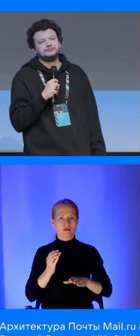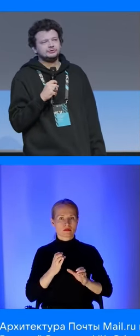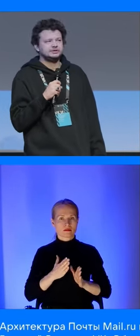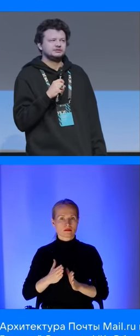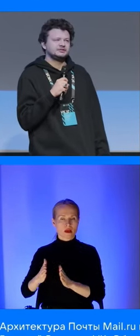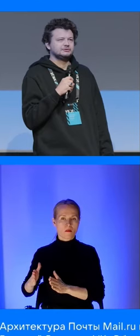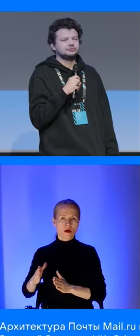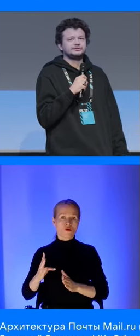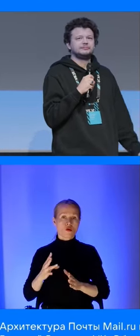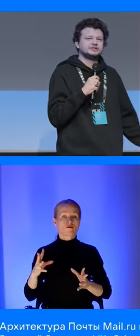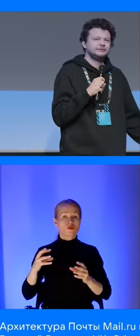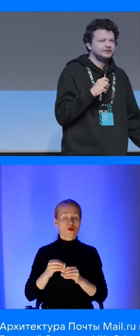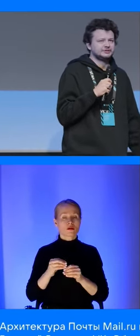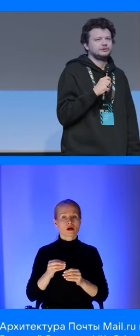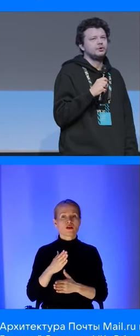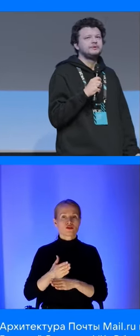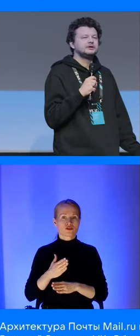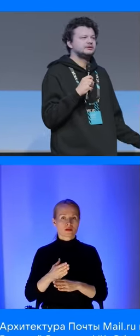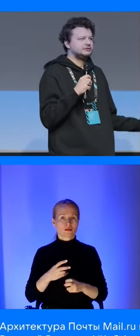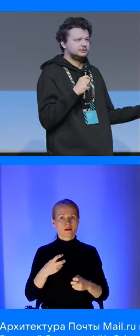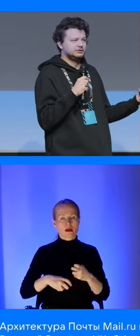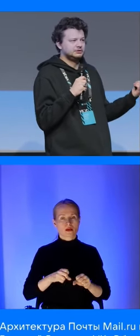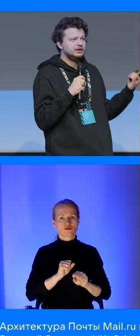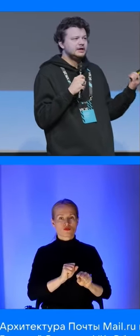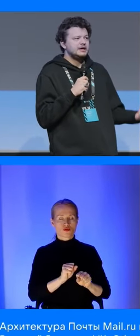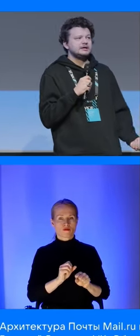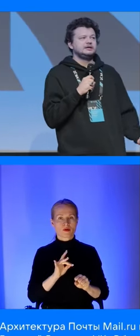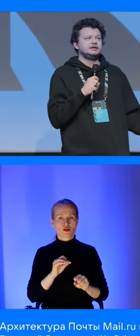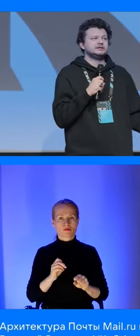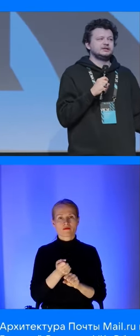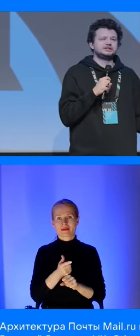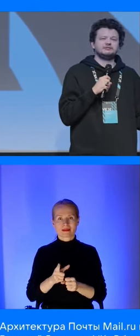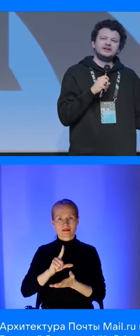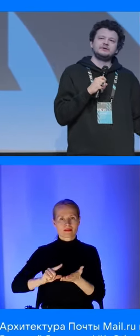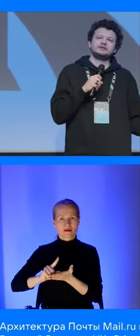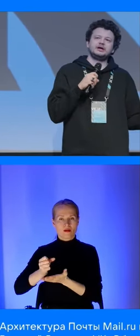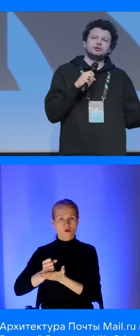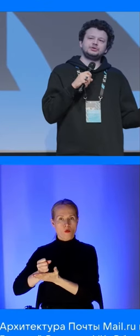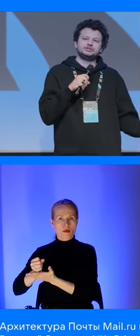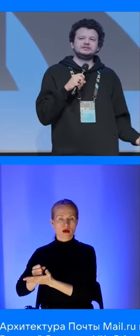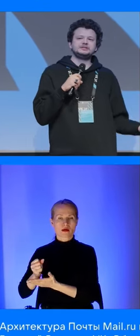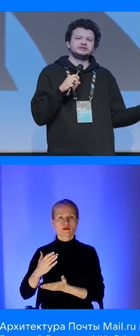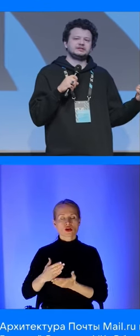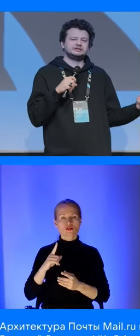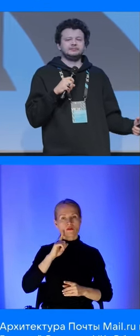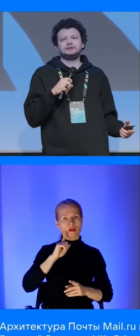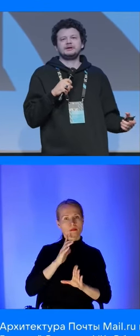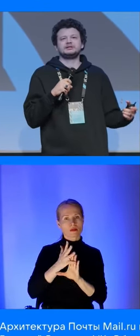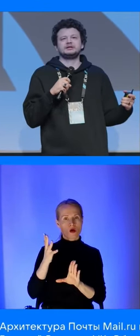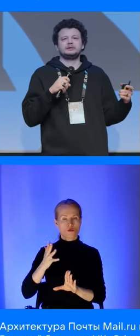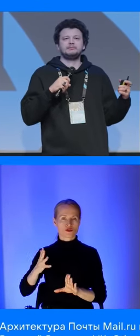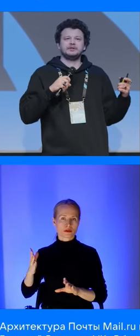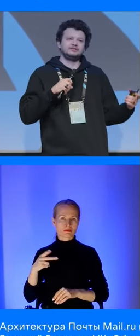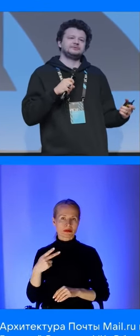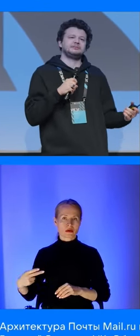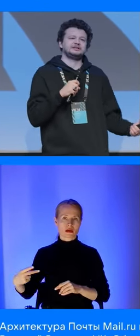на самом деле все это лежит в отказоустойчивом режиме в нескольких копиях. И наша временная очередь занимает